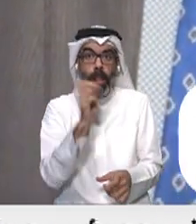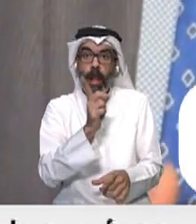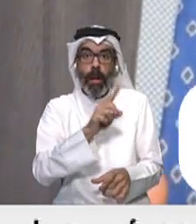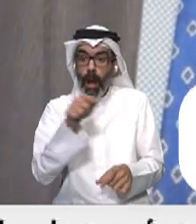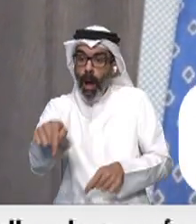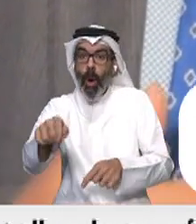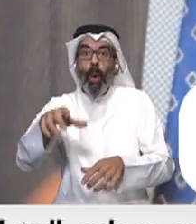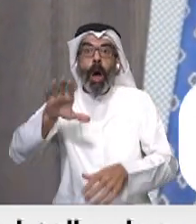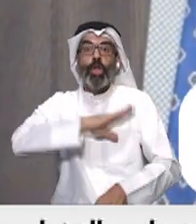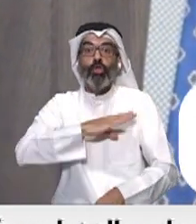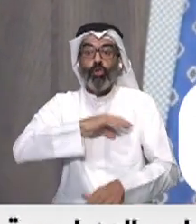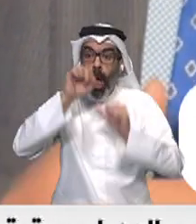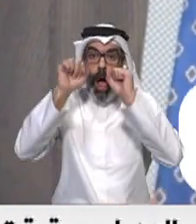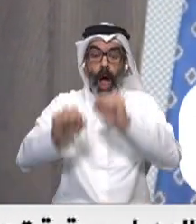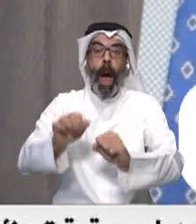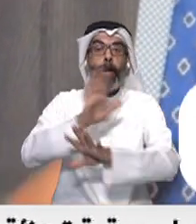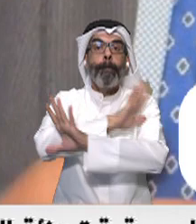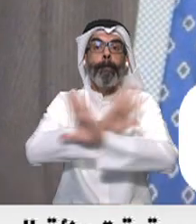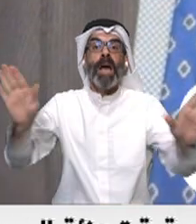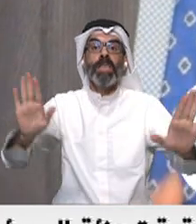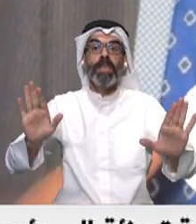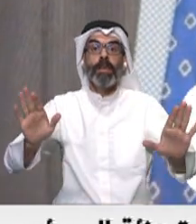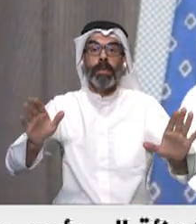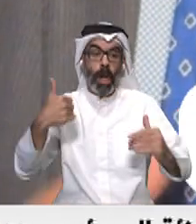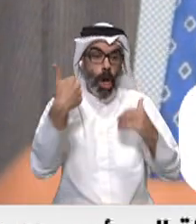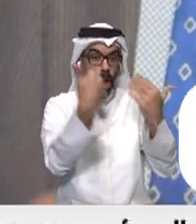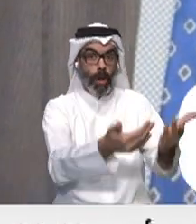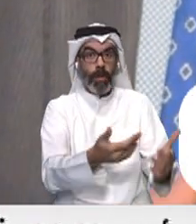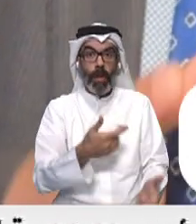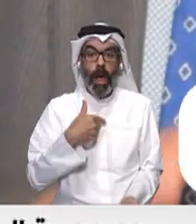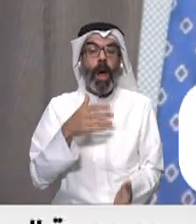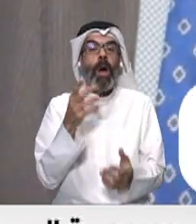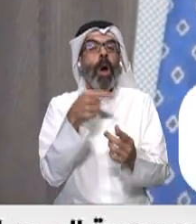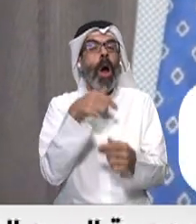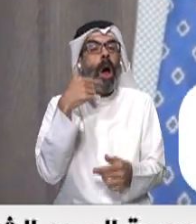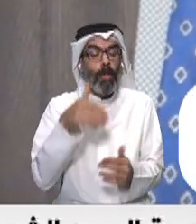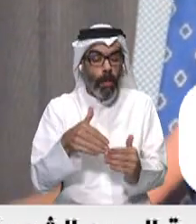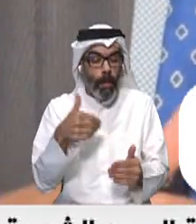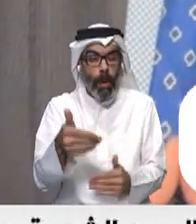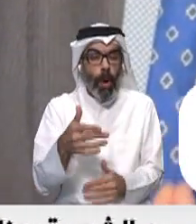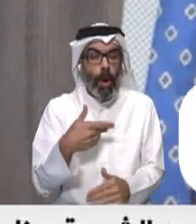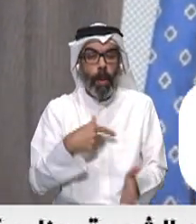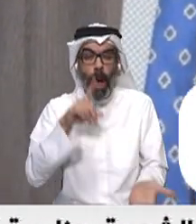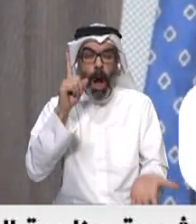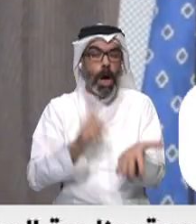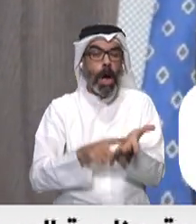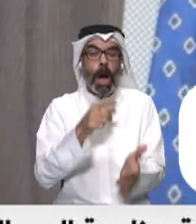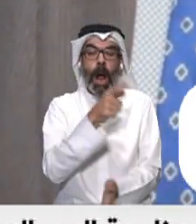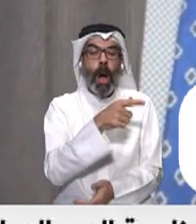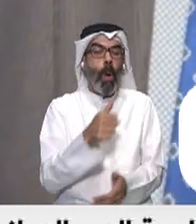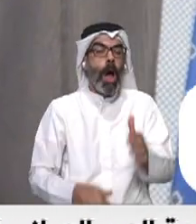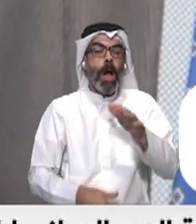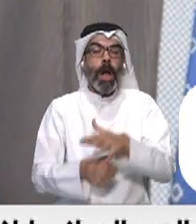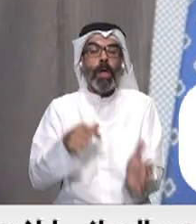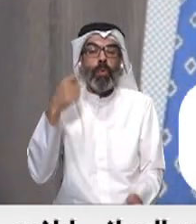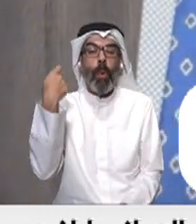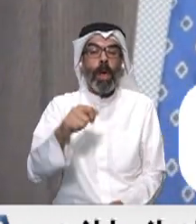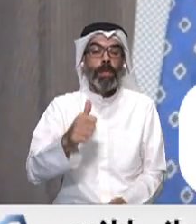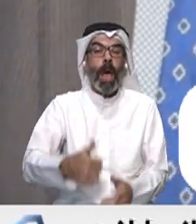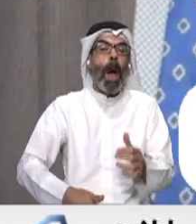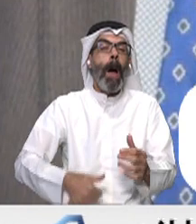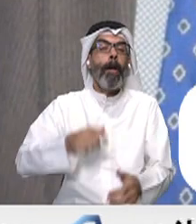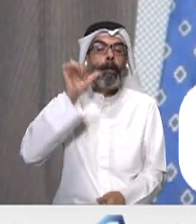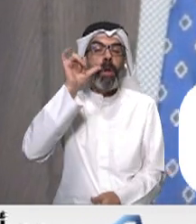السابق لاواني تقييم ما حدث نحن في انتظار تقييم ما سيحدث وهو ما اكد عليه رئيس الوزراء البريطاني وكذلك الرئيس